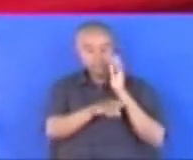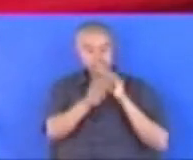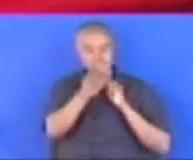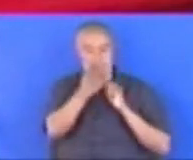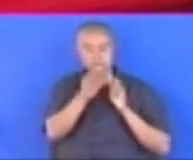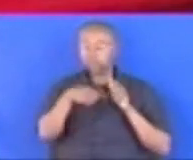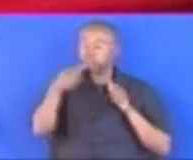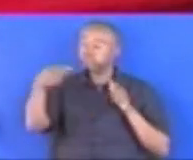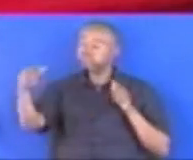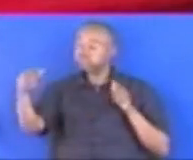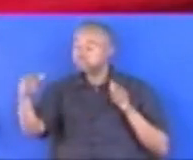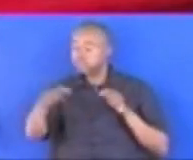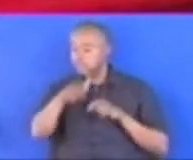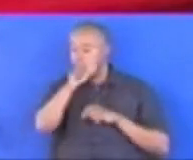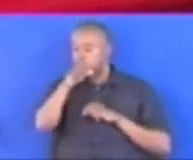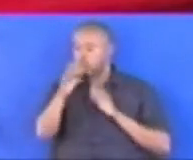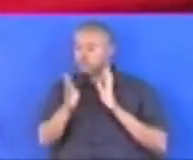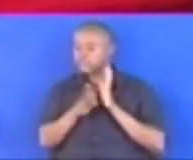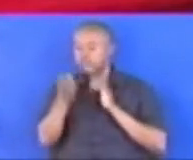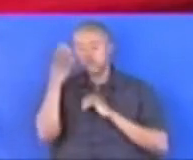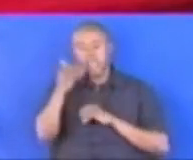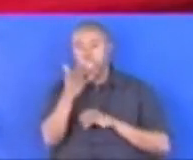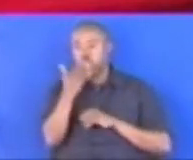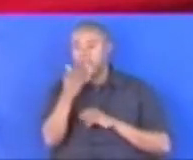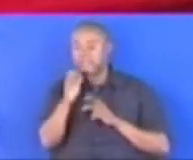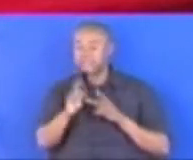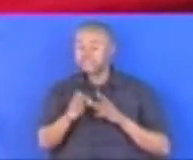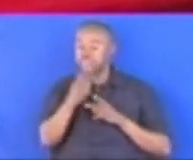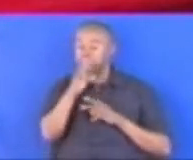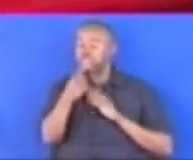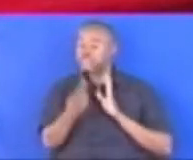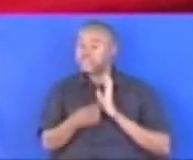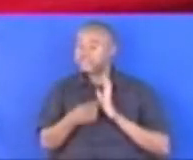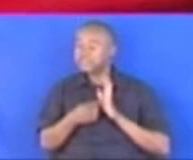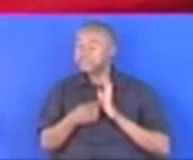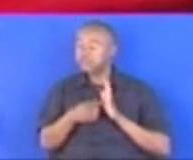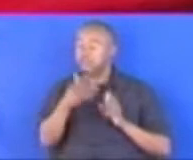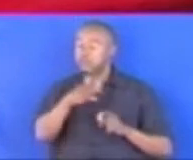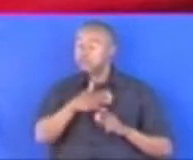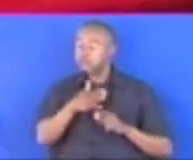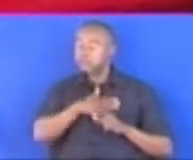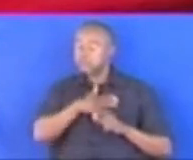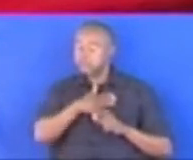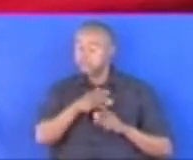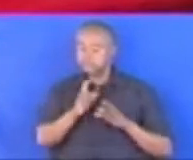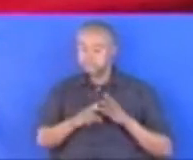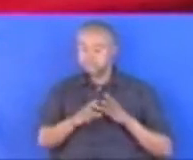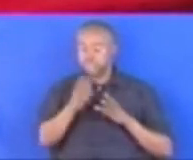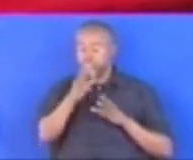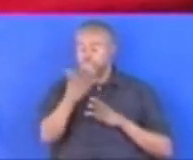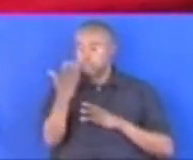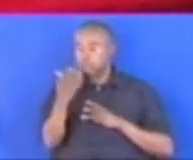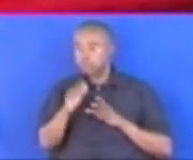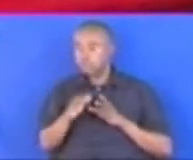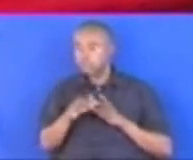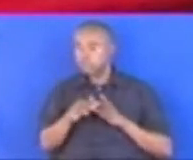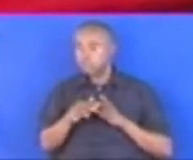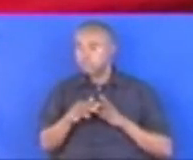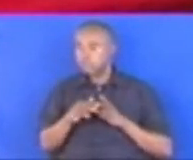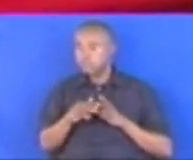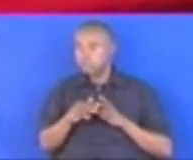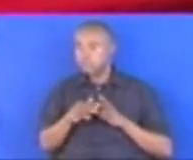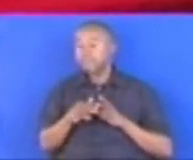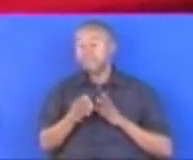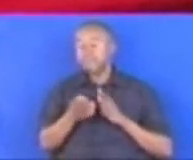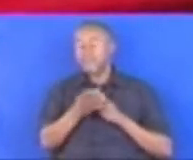25 na kuendelea, watu 9 wana kisukari, watu 26 wana shinikizo la damu, watu 25 wana mafuta yaliyozidi